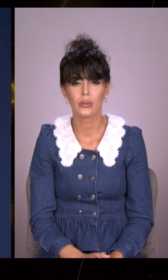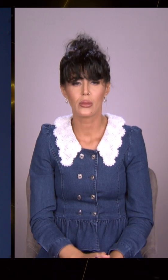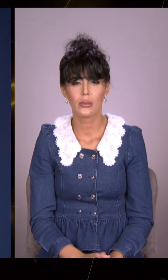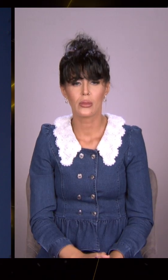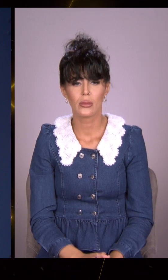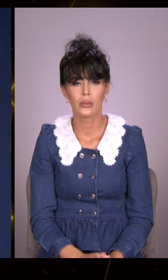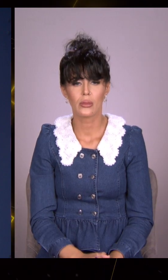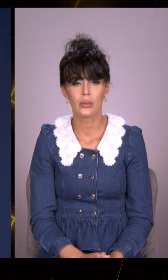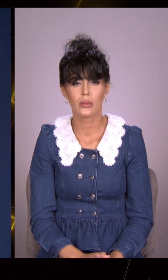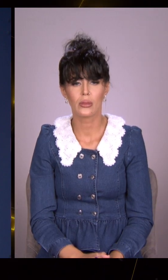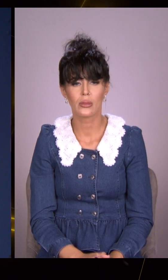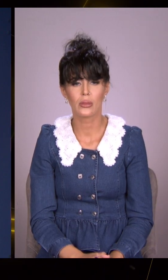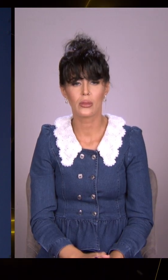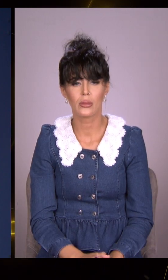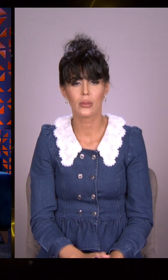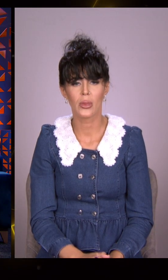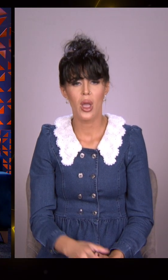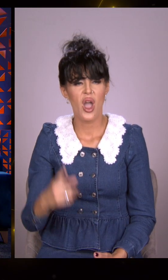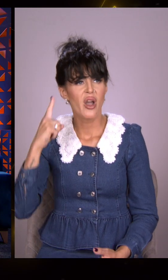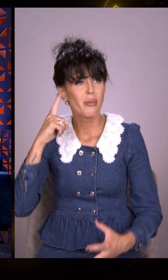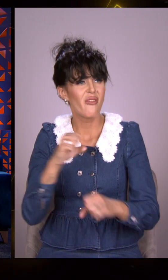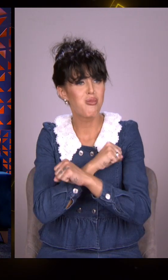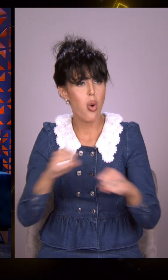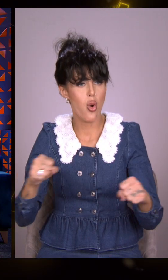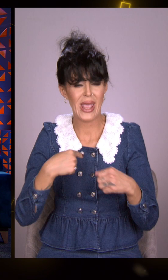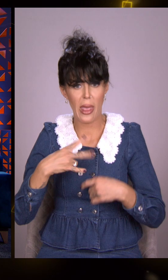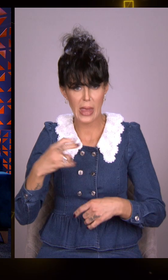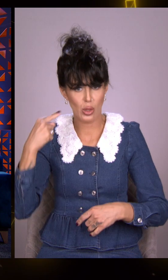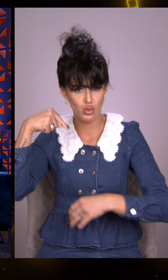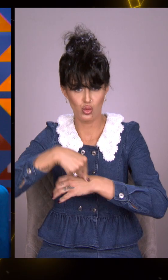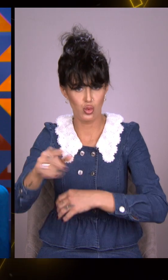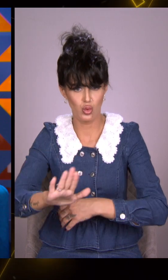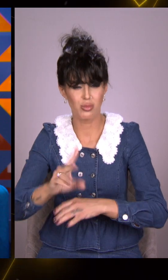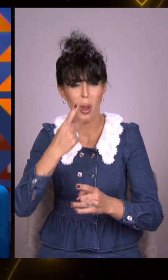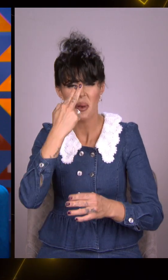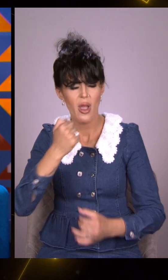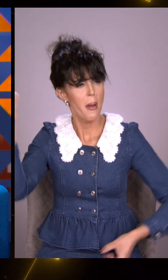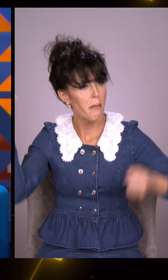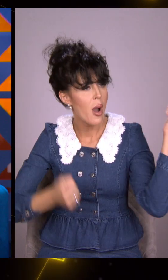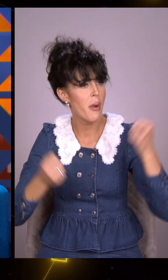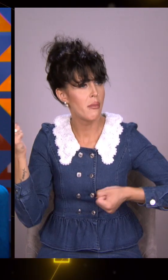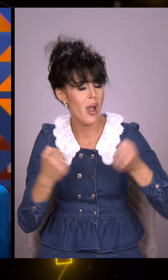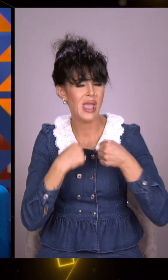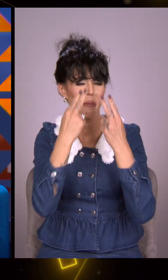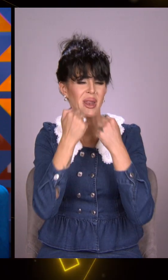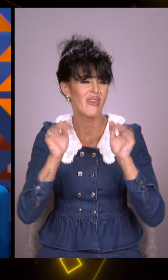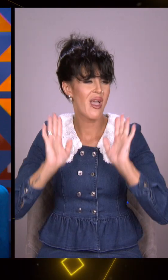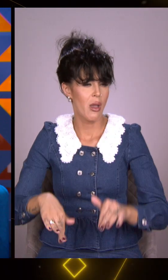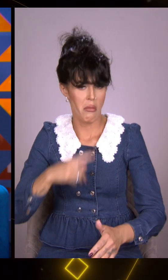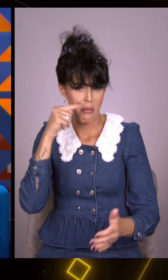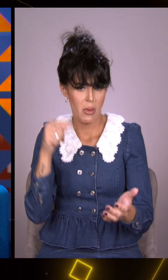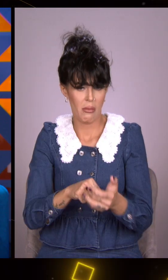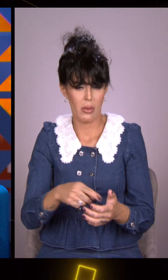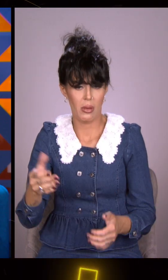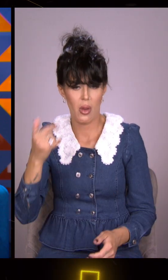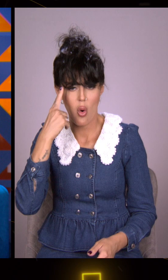нічого. Ну, вже якось звикли до тих вибухів. Я жіночку підвозив, і той жіночці син зателефонував і